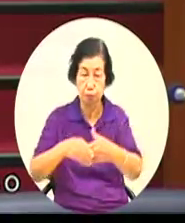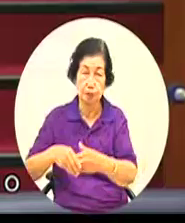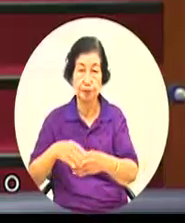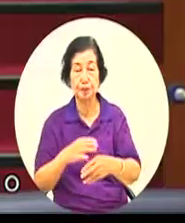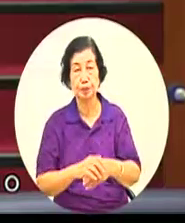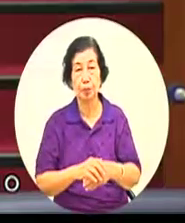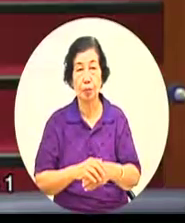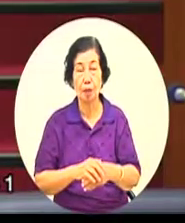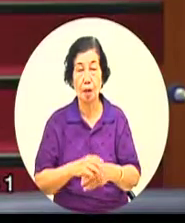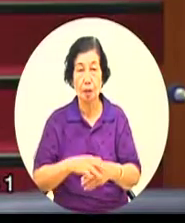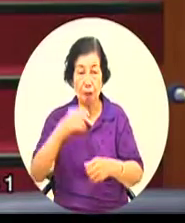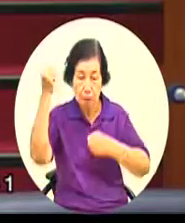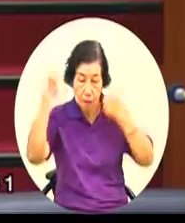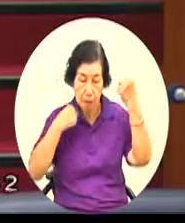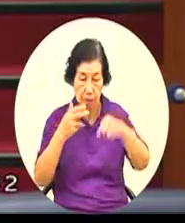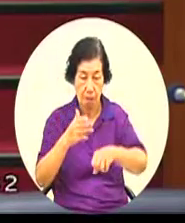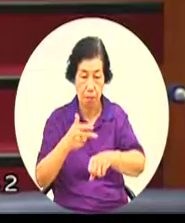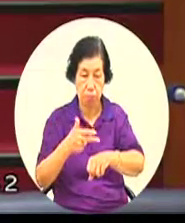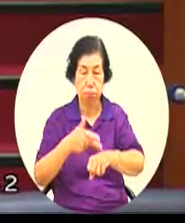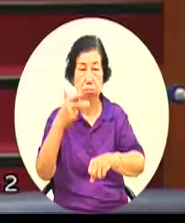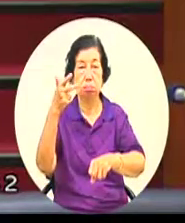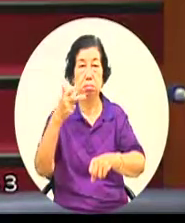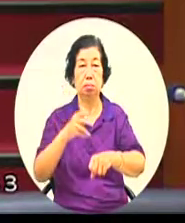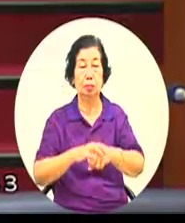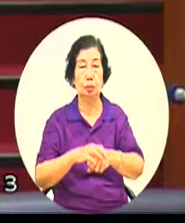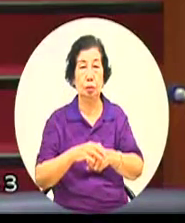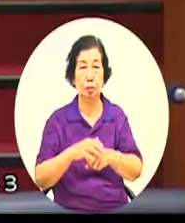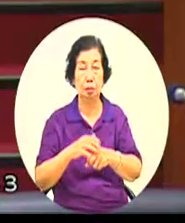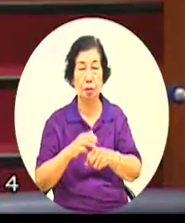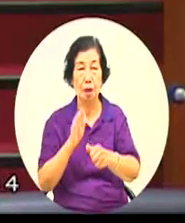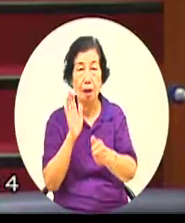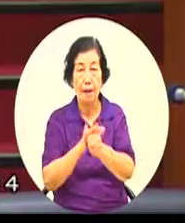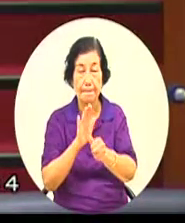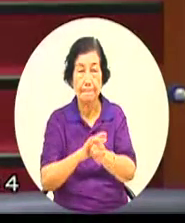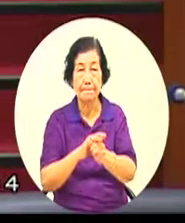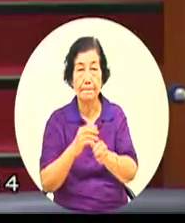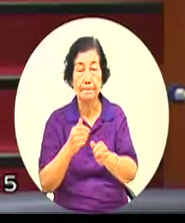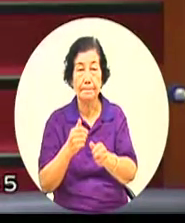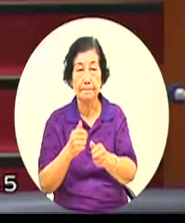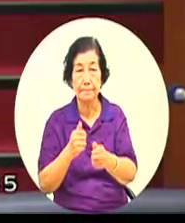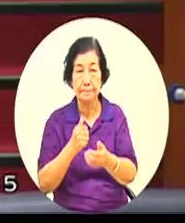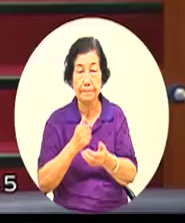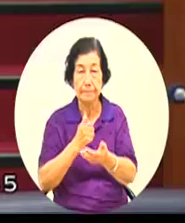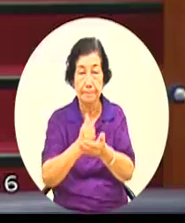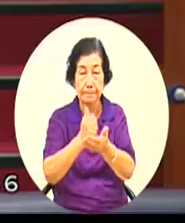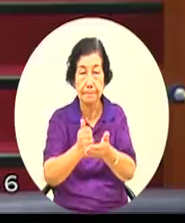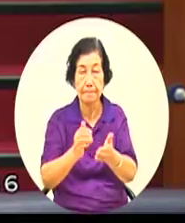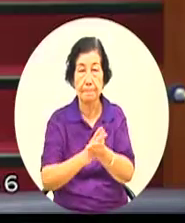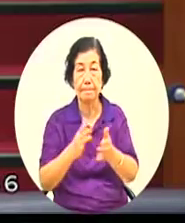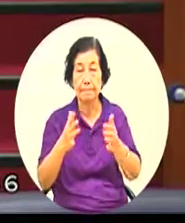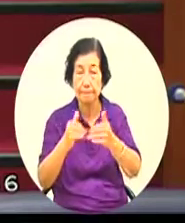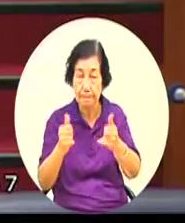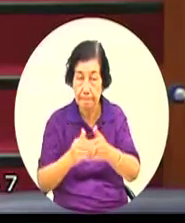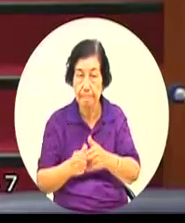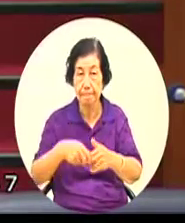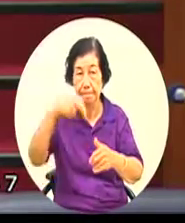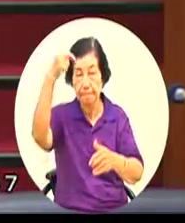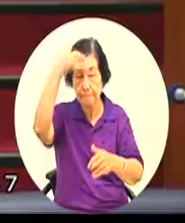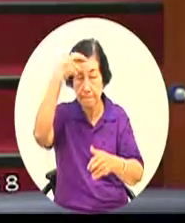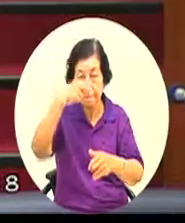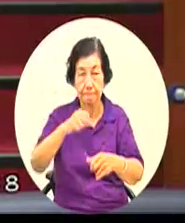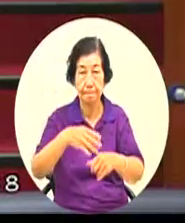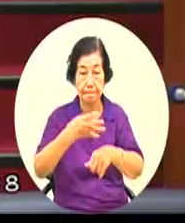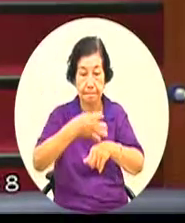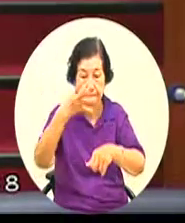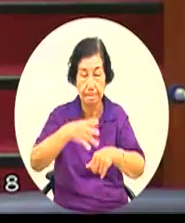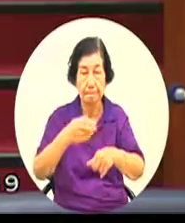早上七点要送学生，下午四点又要准备说，哎，从农地又要赶回来要接学生，这个是一种